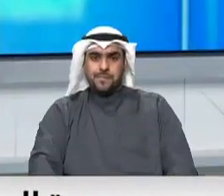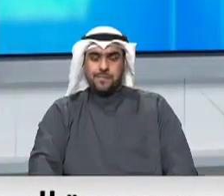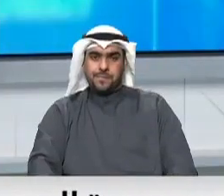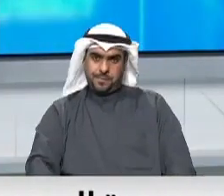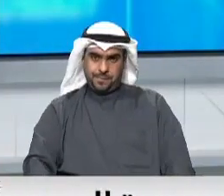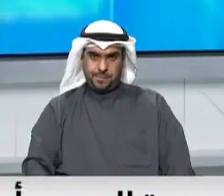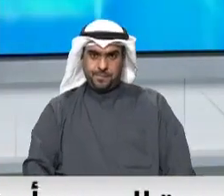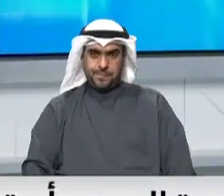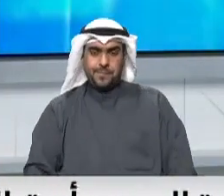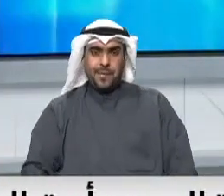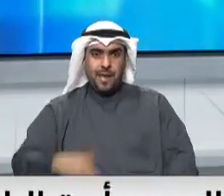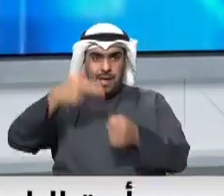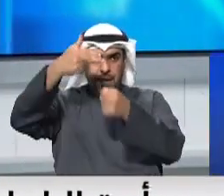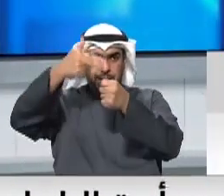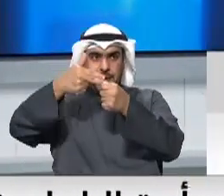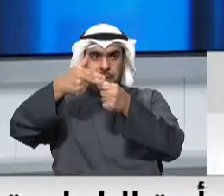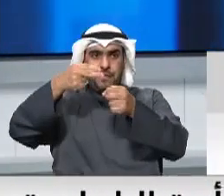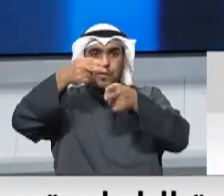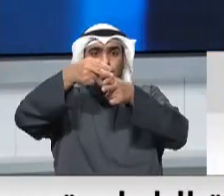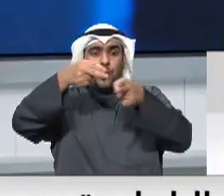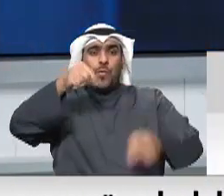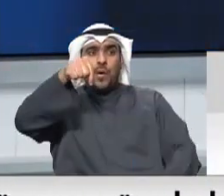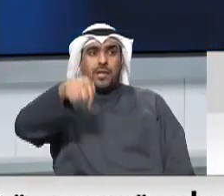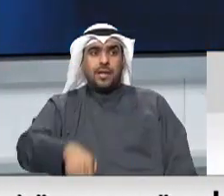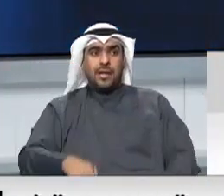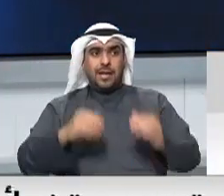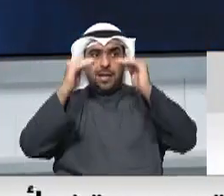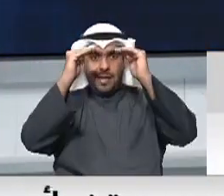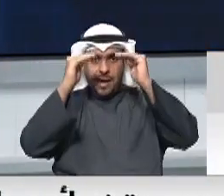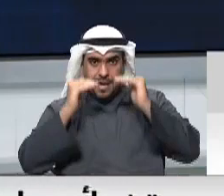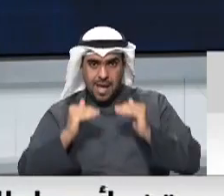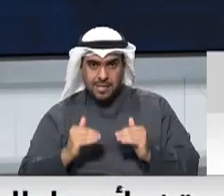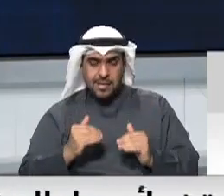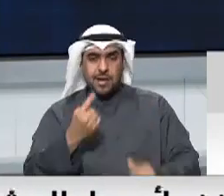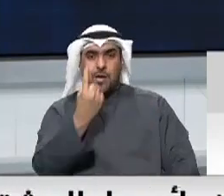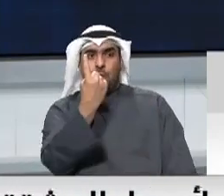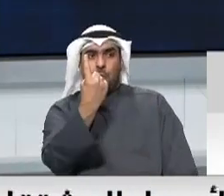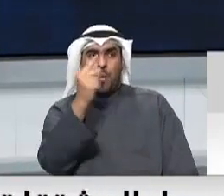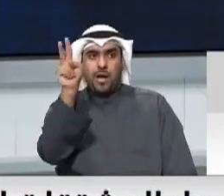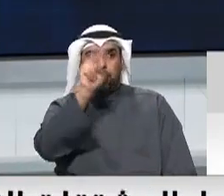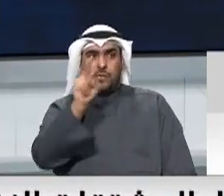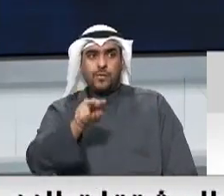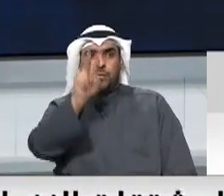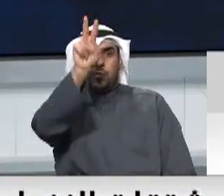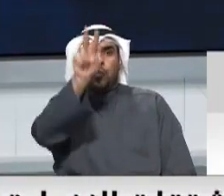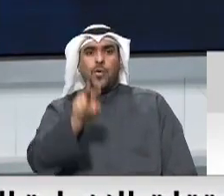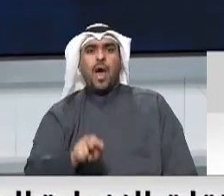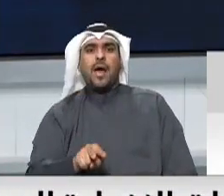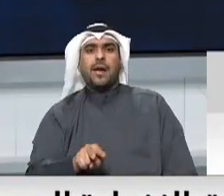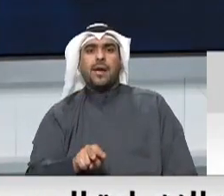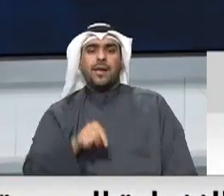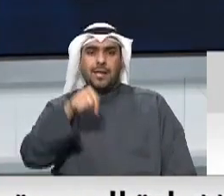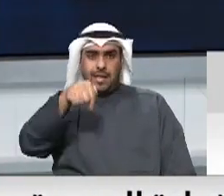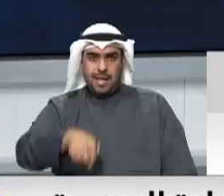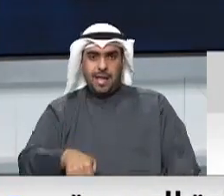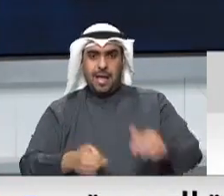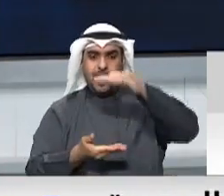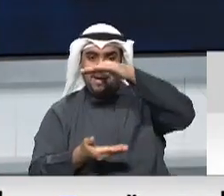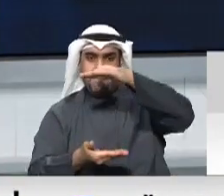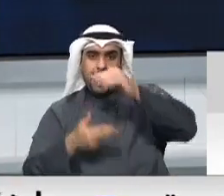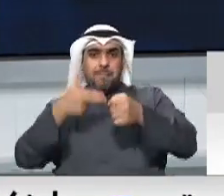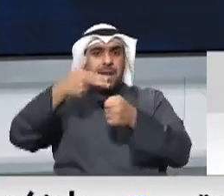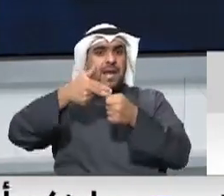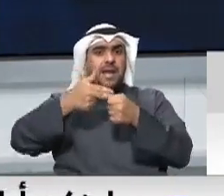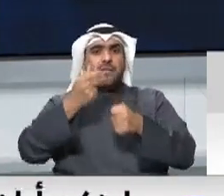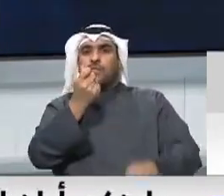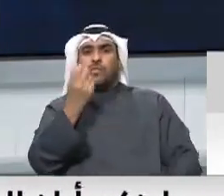انخفض سعر برميل النفط الكويتي دولار و26 سنتا ليصل إلى 80 دولار